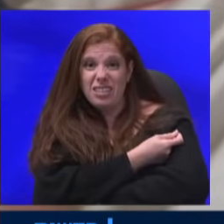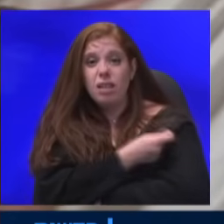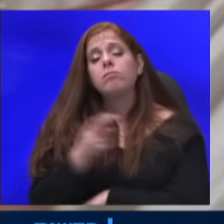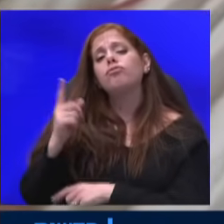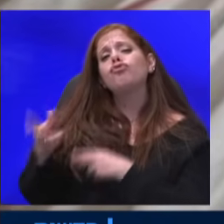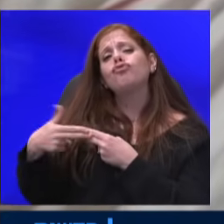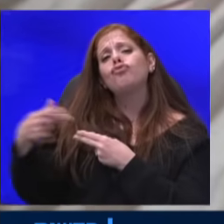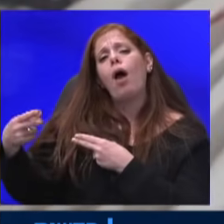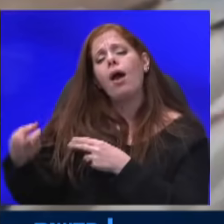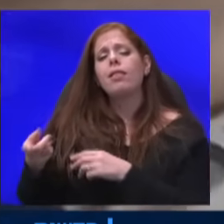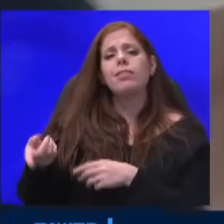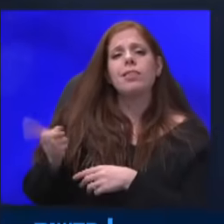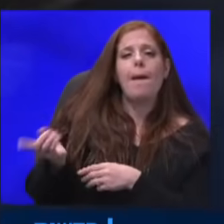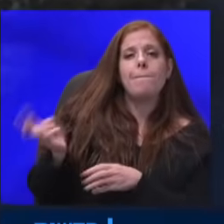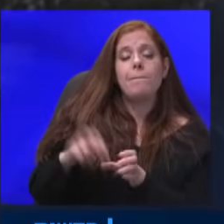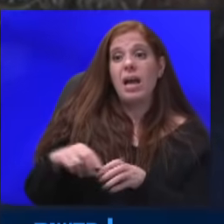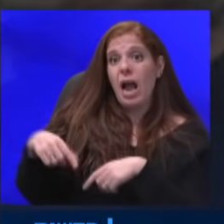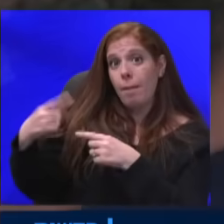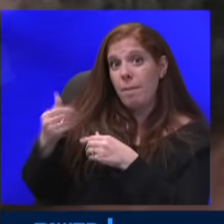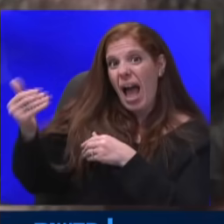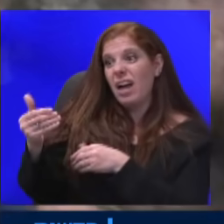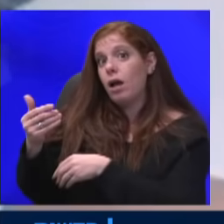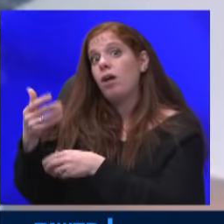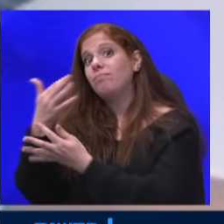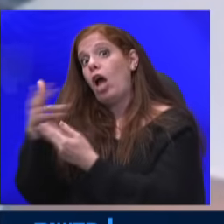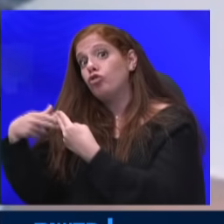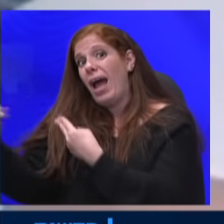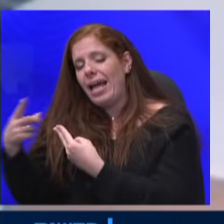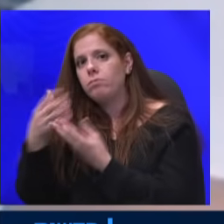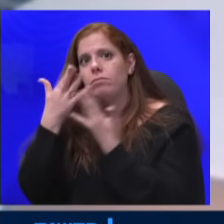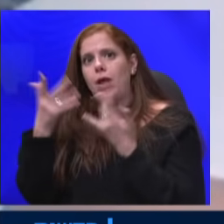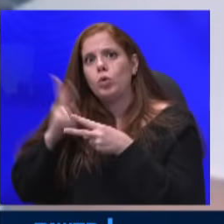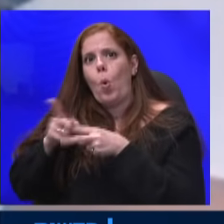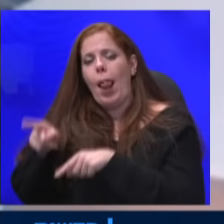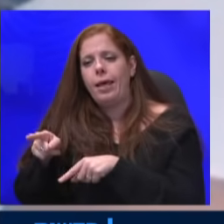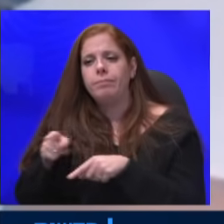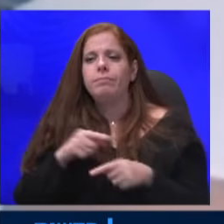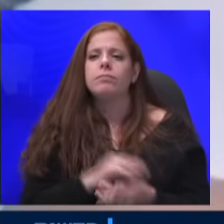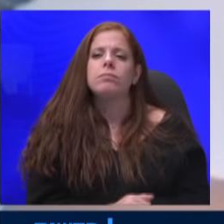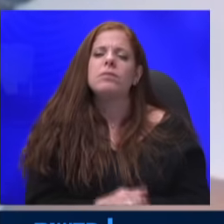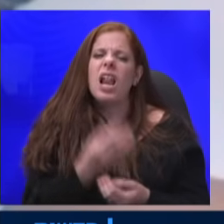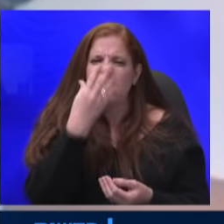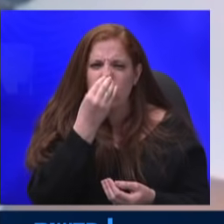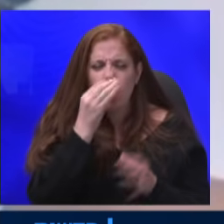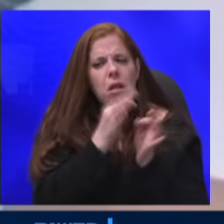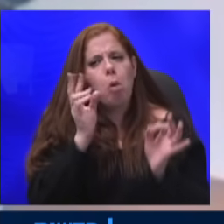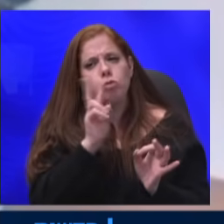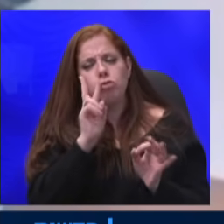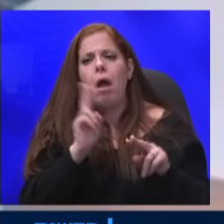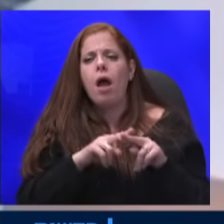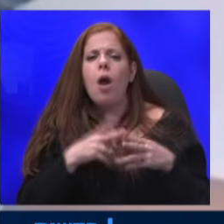ימים לאחר מכן התברר כי השכן חולה מאומת. האלה בעצם צינון שהתחיל מיום שישי. בהמשך התחיל